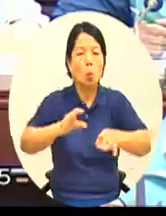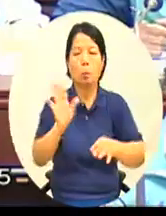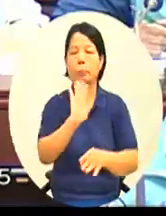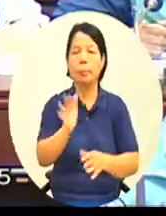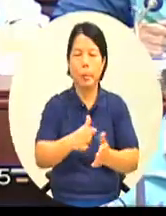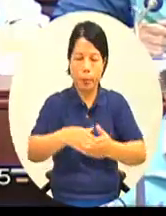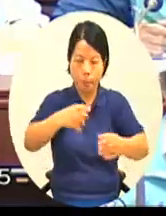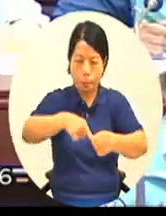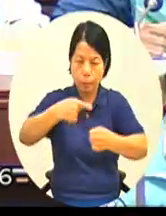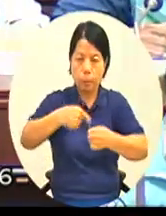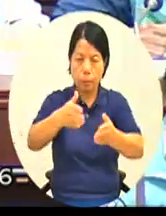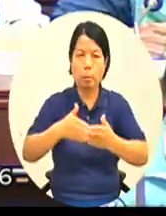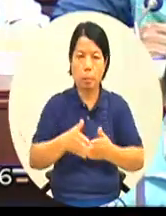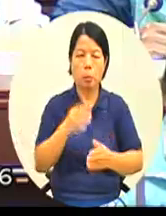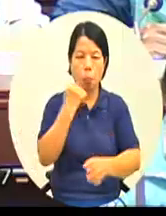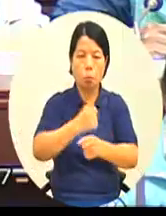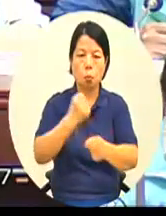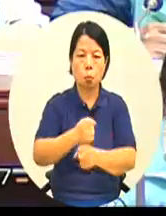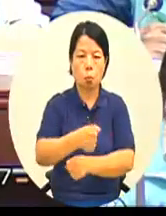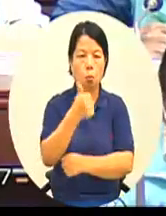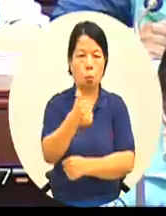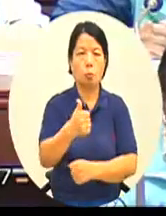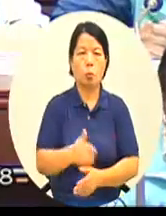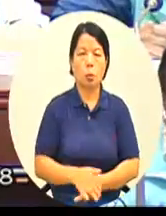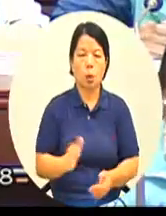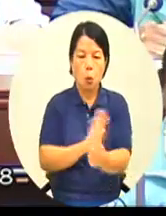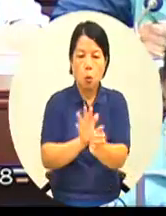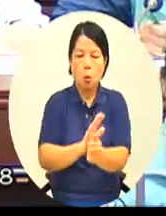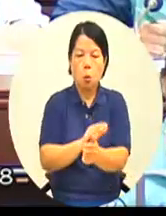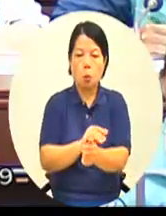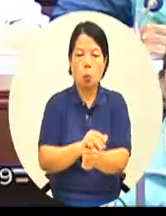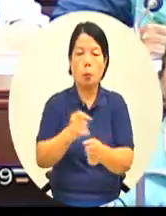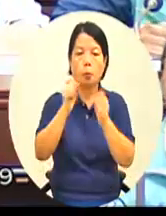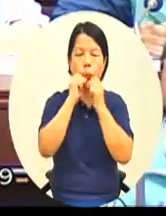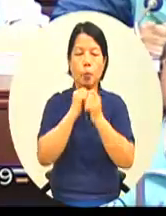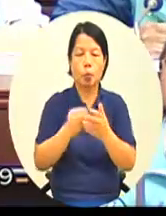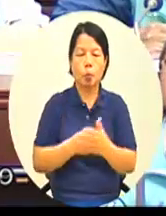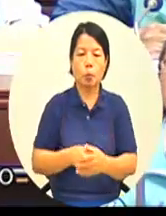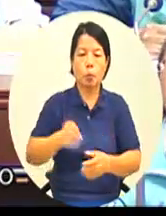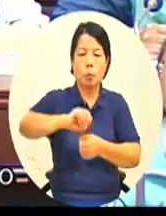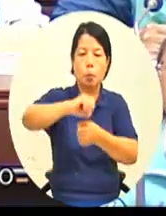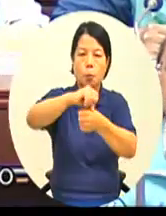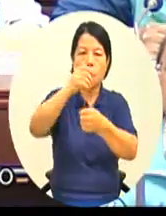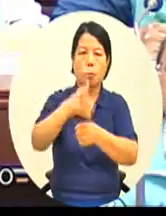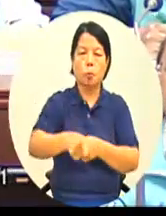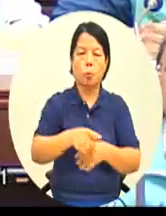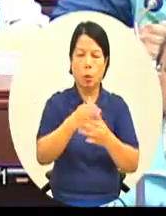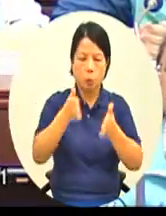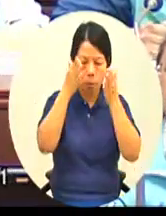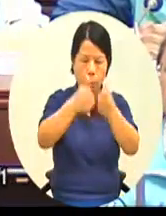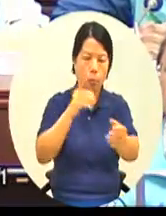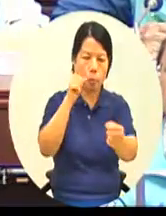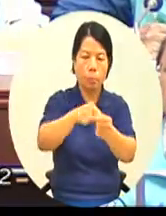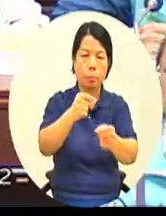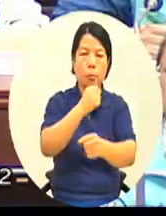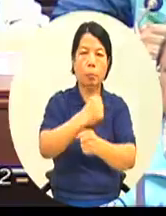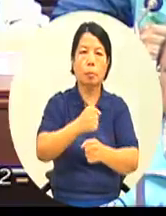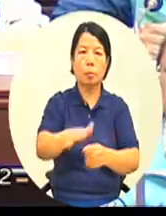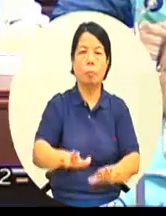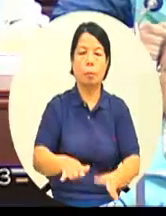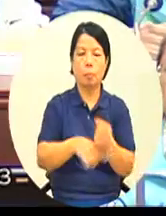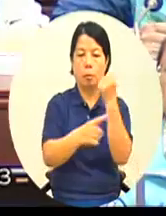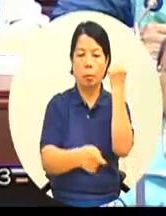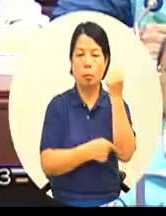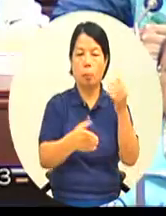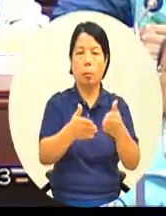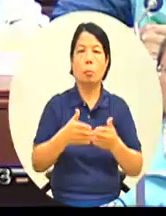产业化做起来，好，让整个服务品质提升。我想我们大家都会希望朝这个方向来看，但是有一些法规面的配